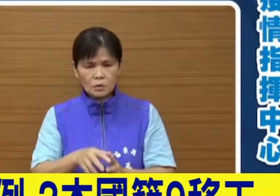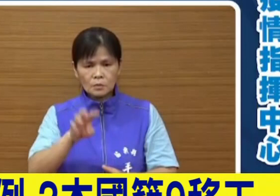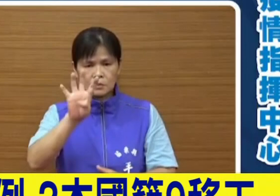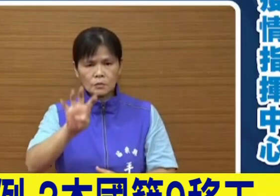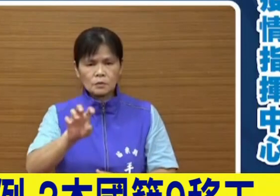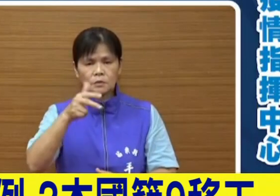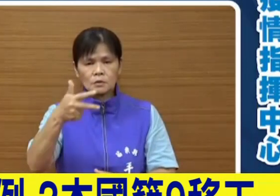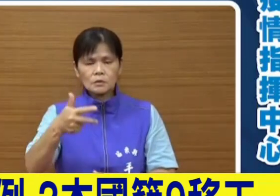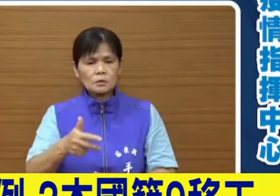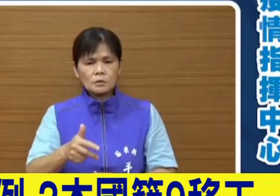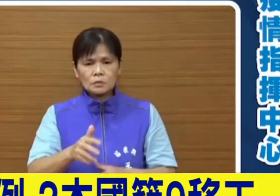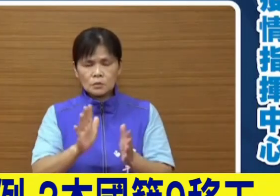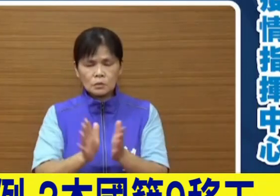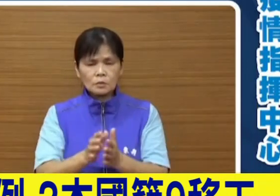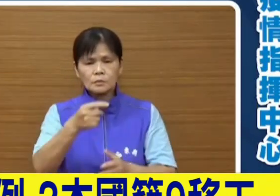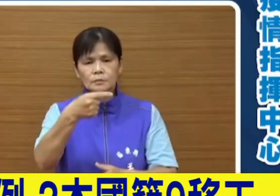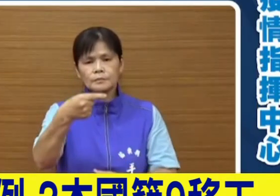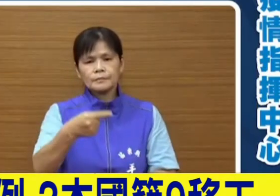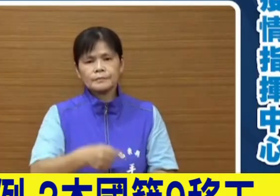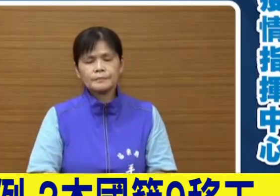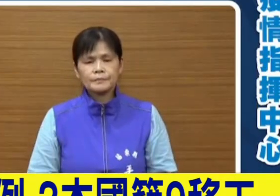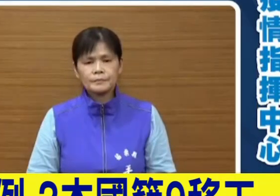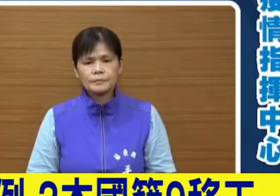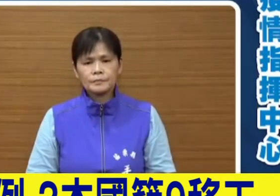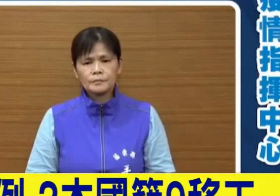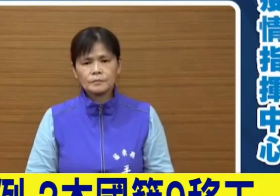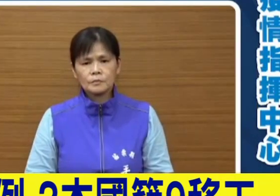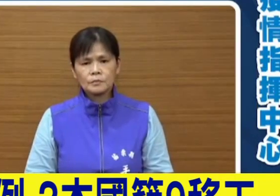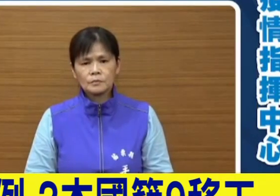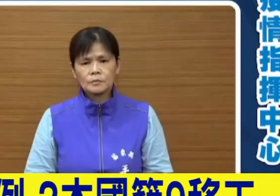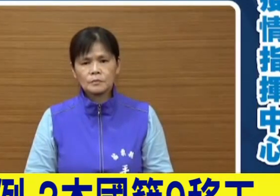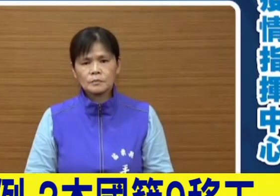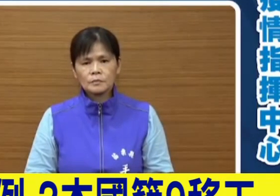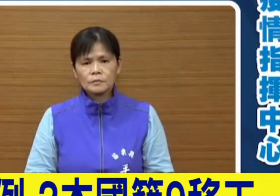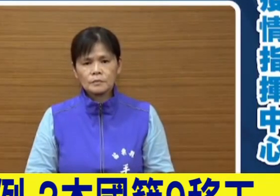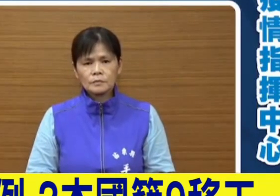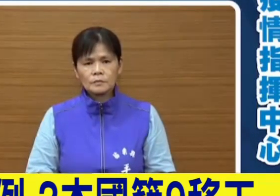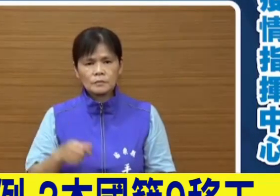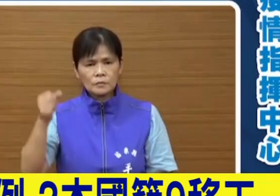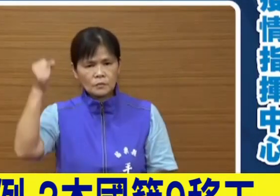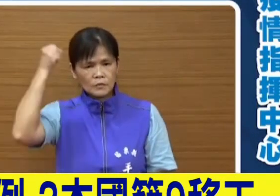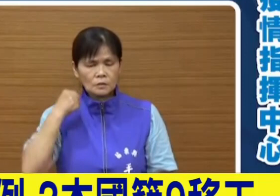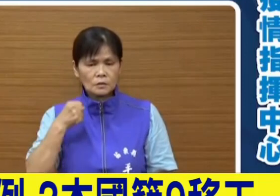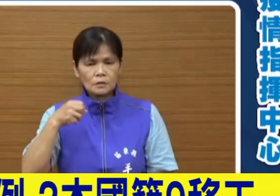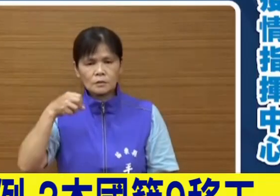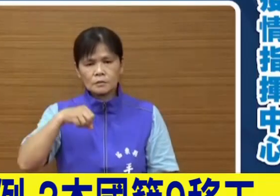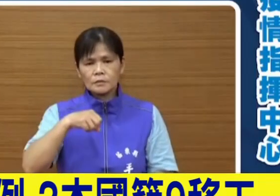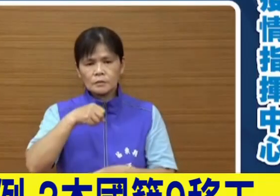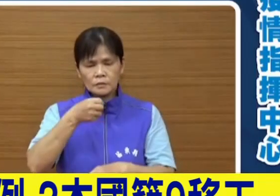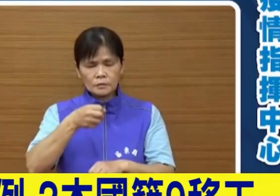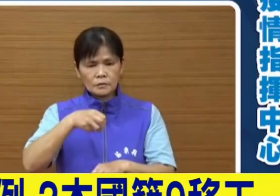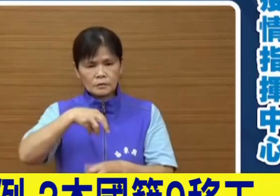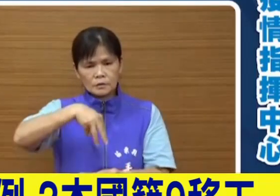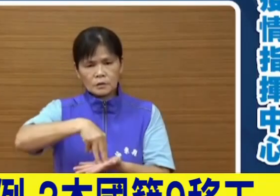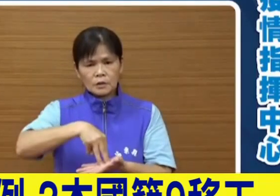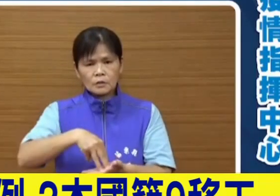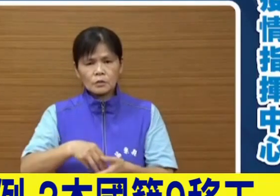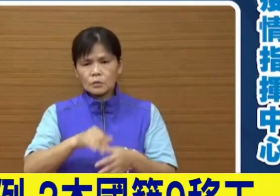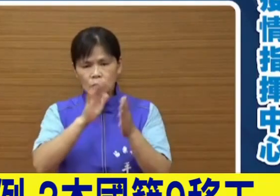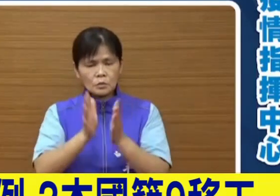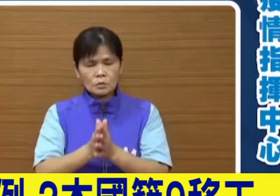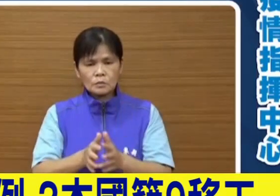属阴性。还有，成鼎生物科技，全厂快